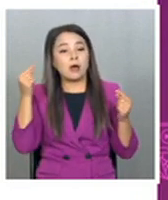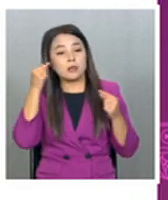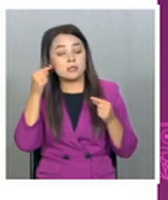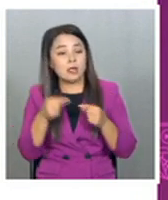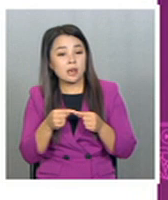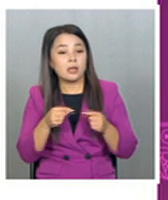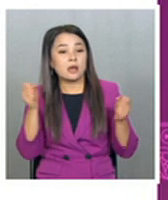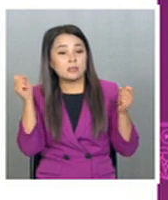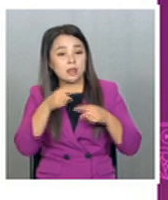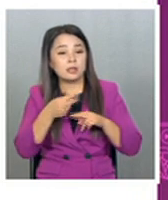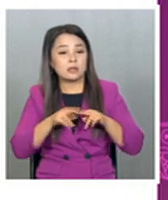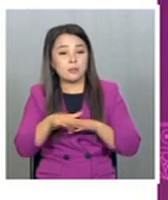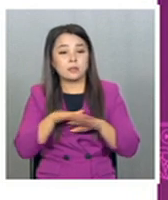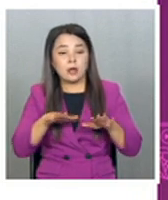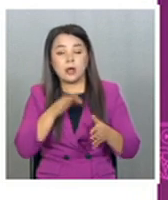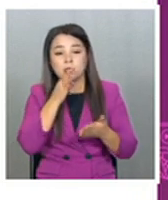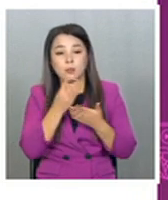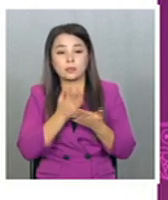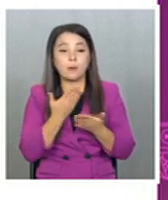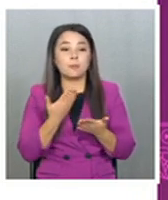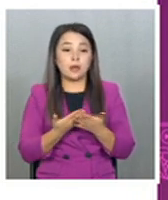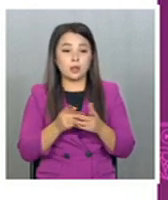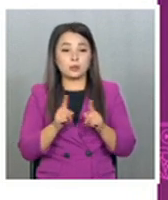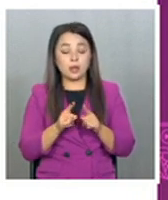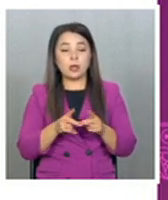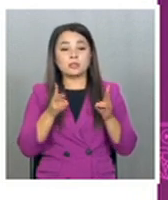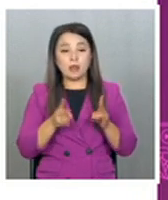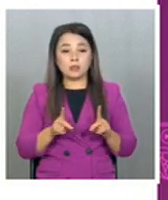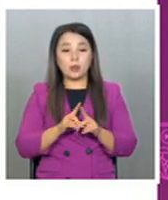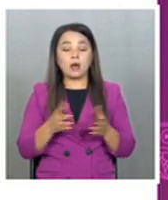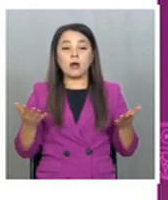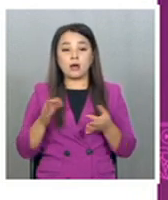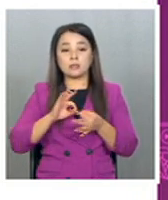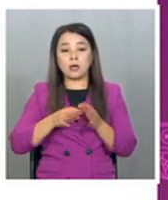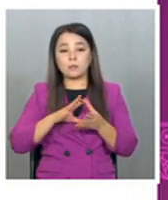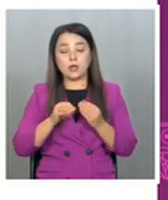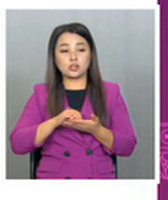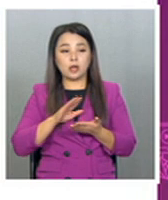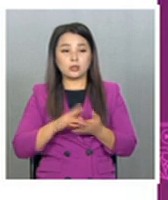көрсету. Мәселенің салдары, одан шығатын зардаптар қандай екенін жазып кету керек.